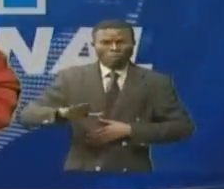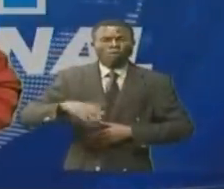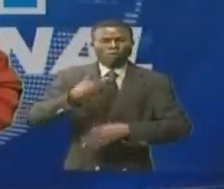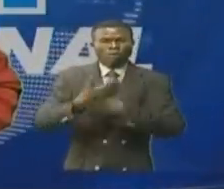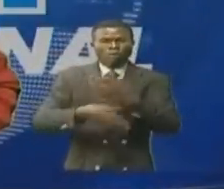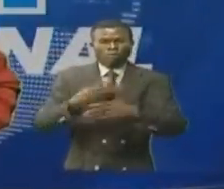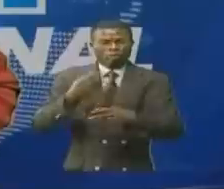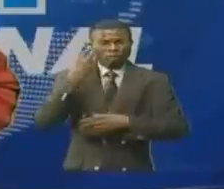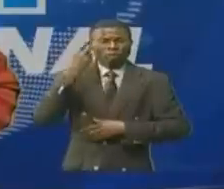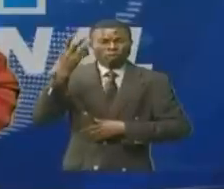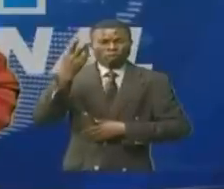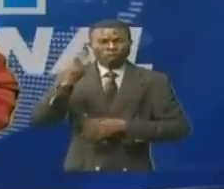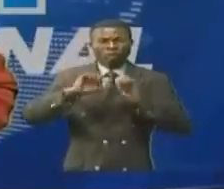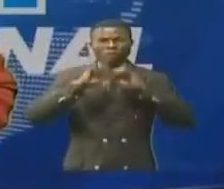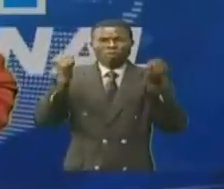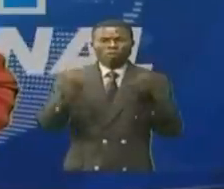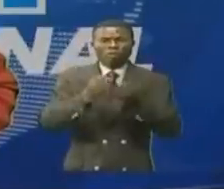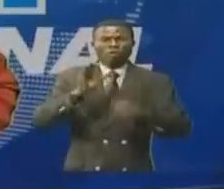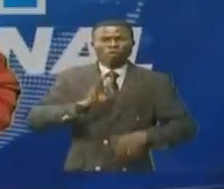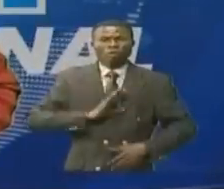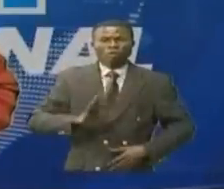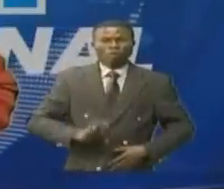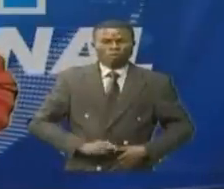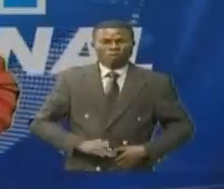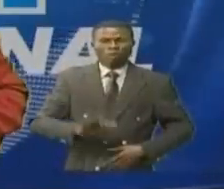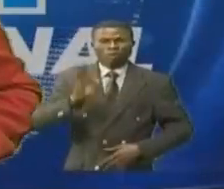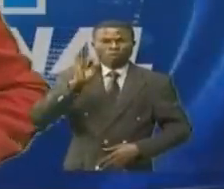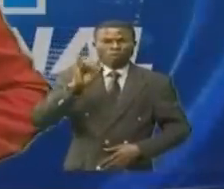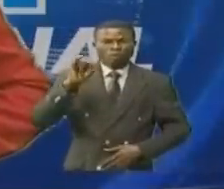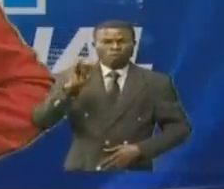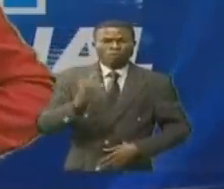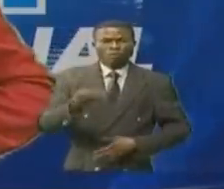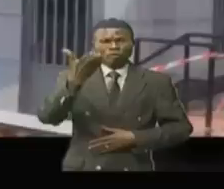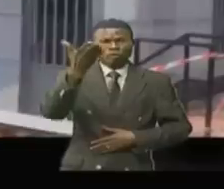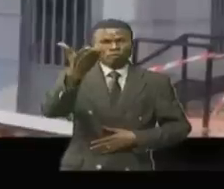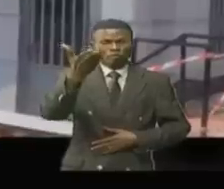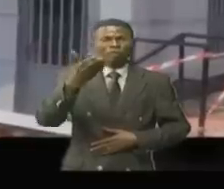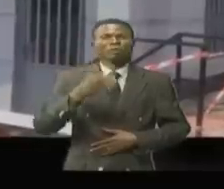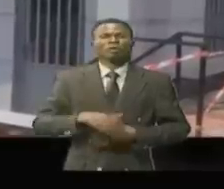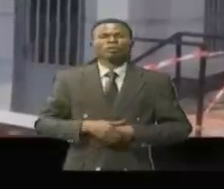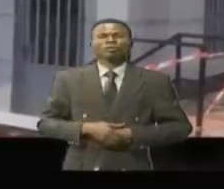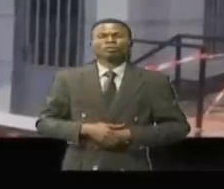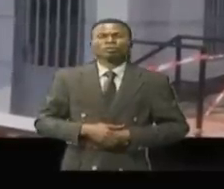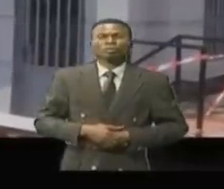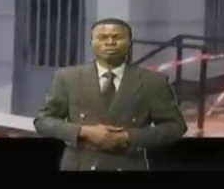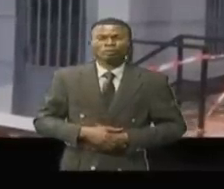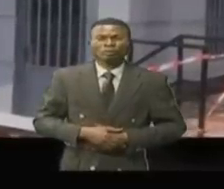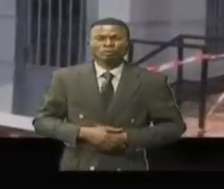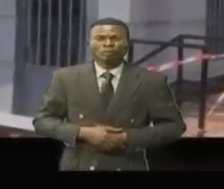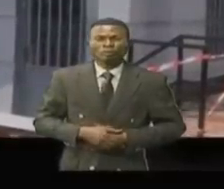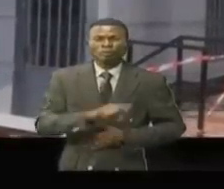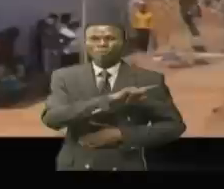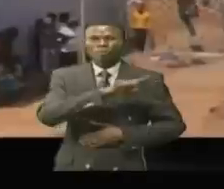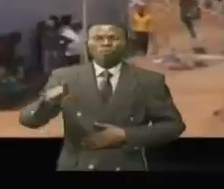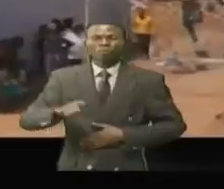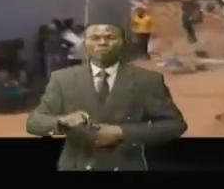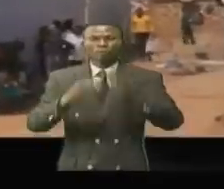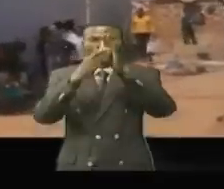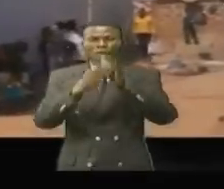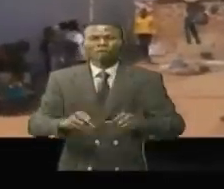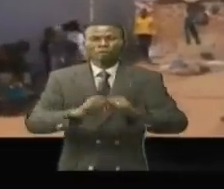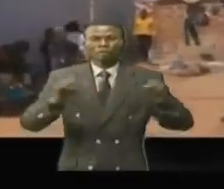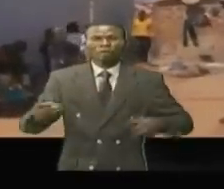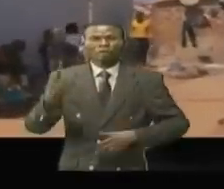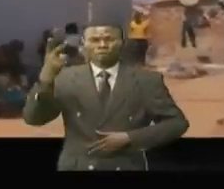la vision sociale du chef de l'État, Fifi Bokeme et Oscar Mbalkaïch. Construite en 1952 avec une